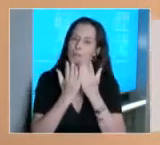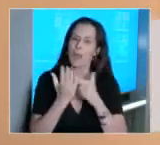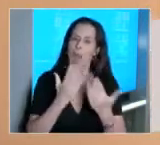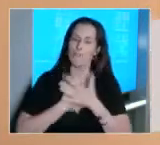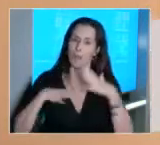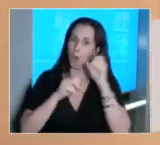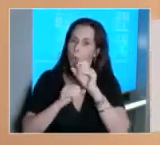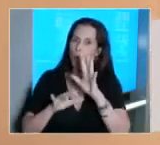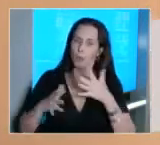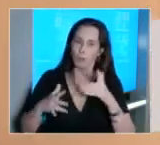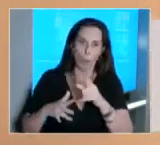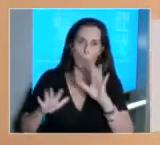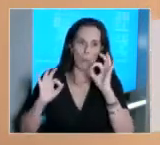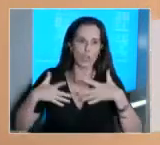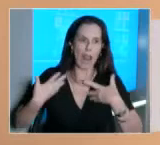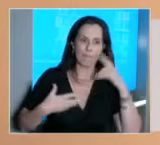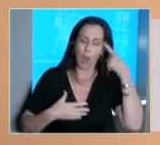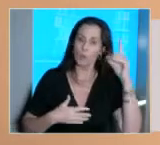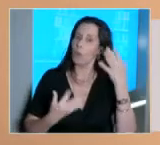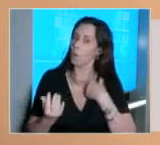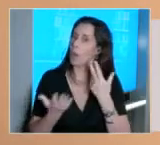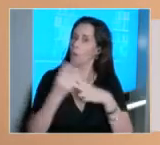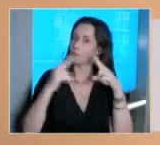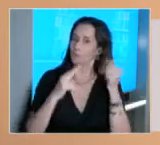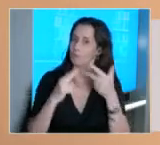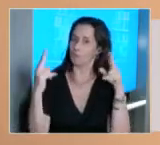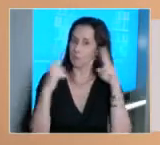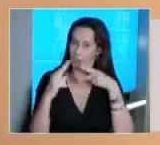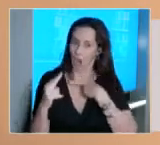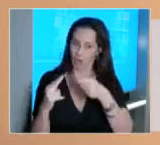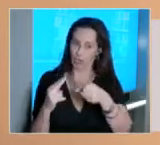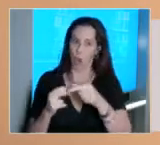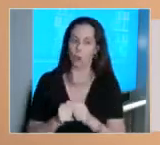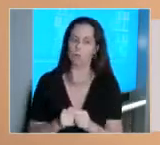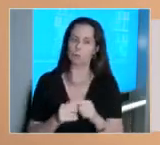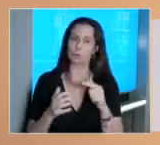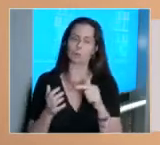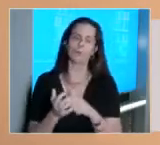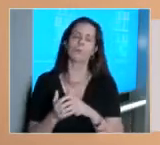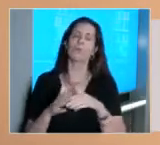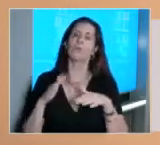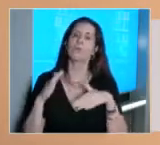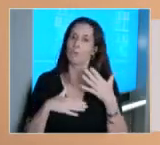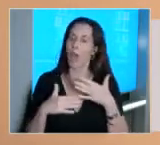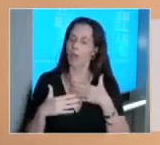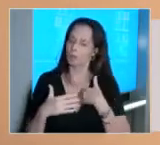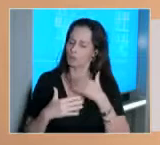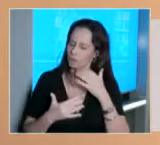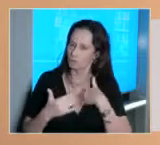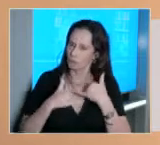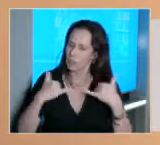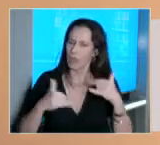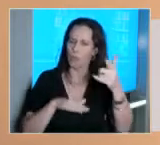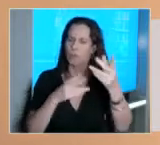ולשמחתי הוא נורא התלהב מהרעיון, והיו לנו כמה מפגשים סביב החומר, ואני פיתחתי אותו וכל פעם